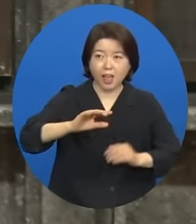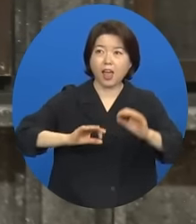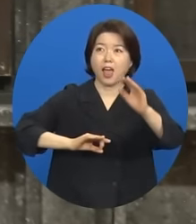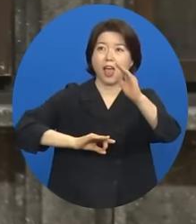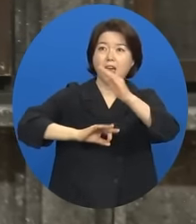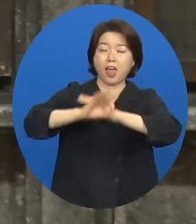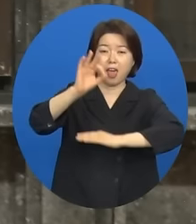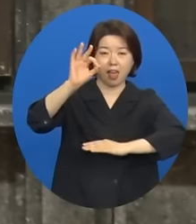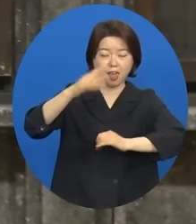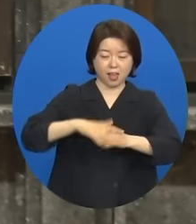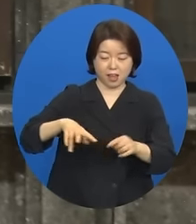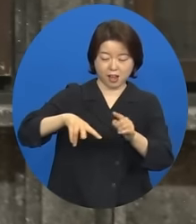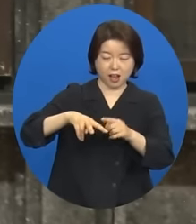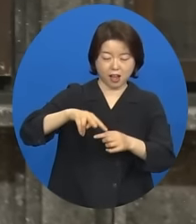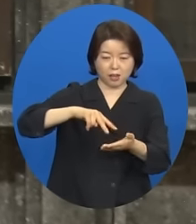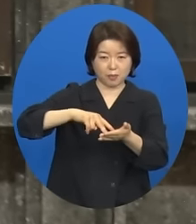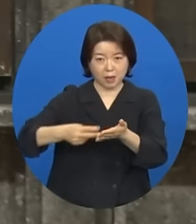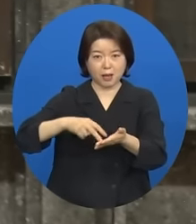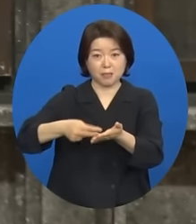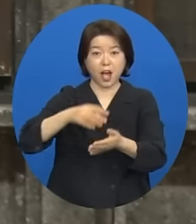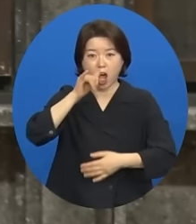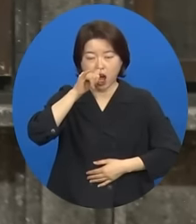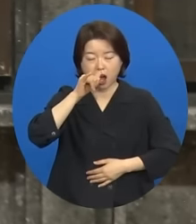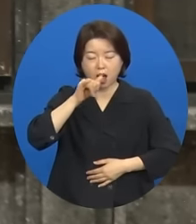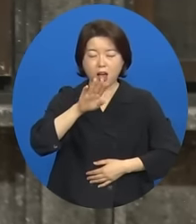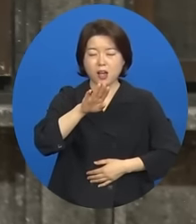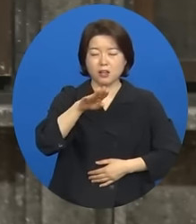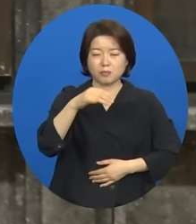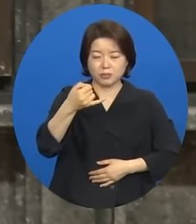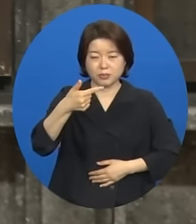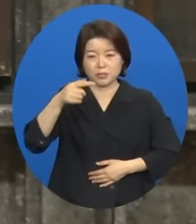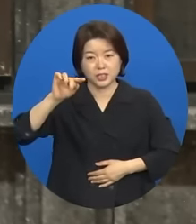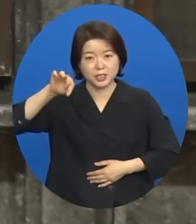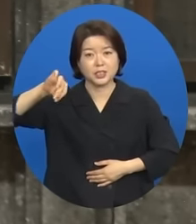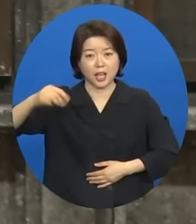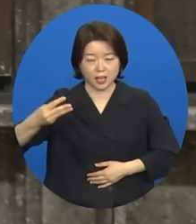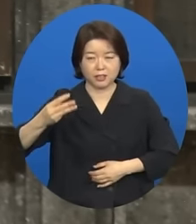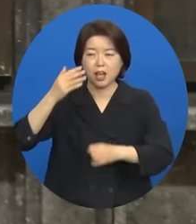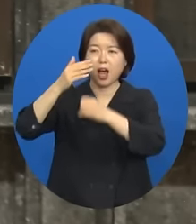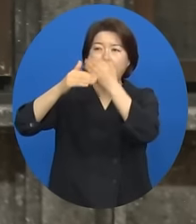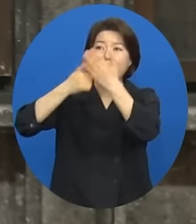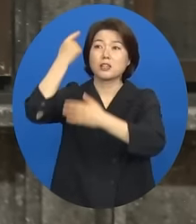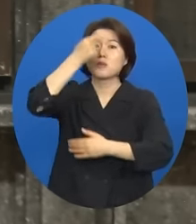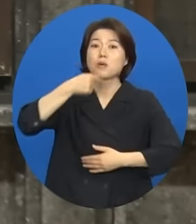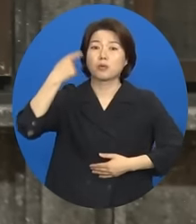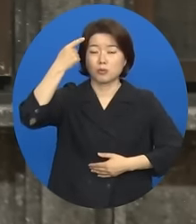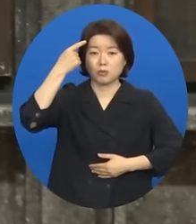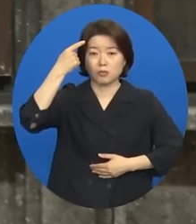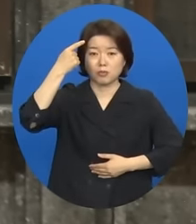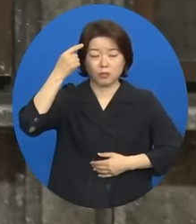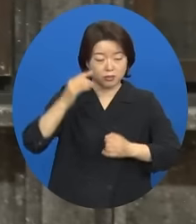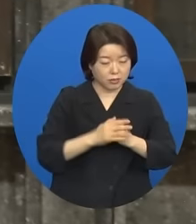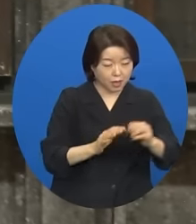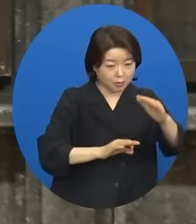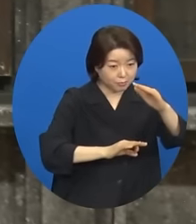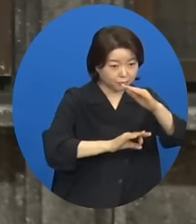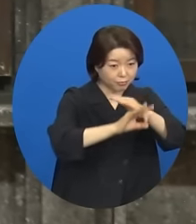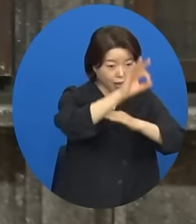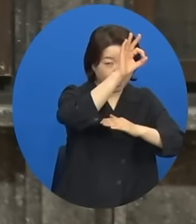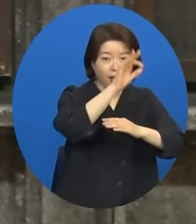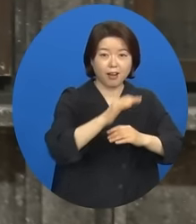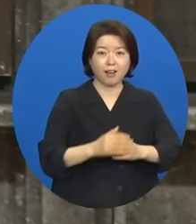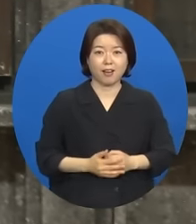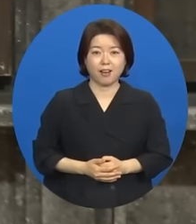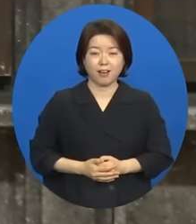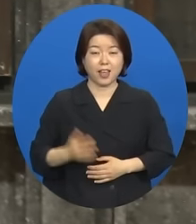허벅다리로 말미암아 절었더라. 분예엘은 하나님의 얼굴인데 놀랍게도 해가 돋았대요. 그럼 베델 때